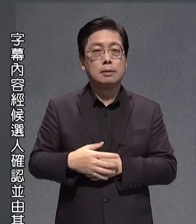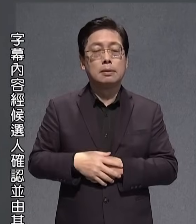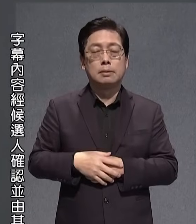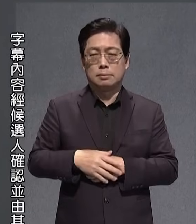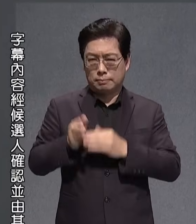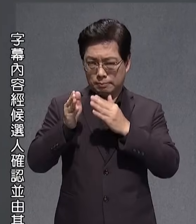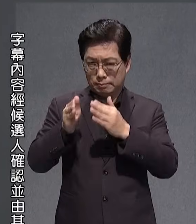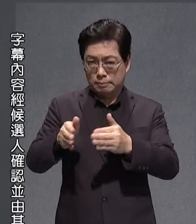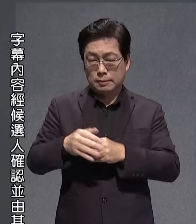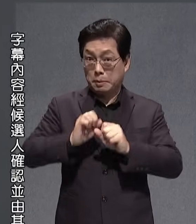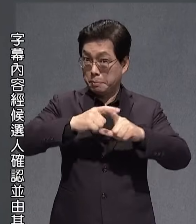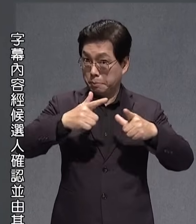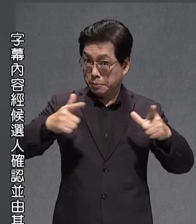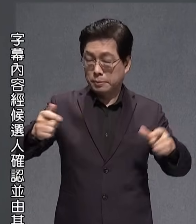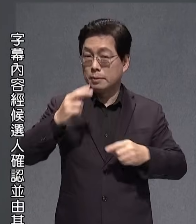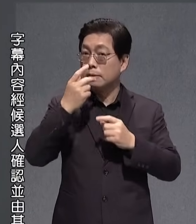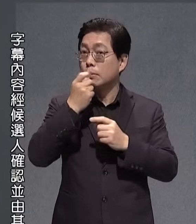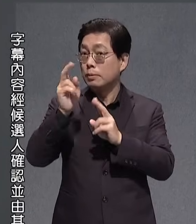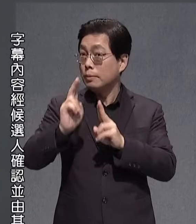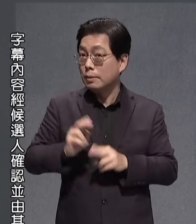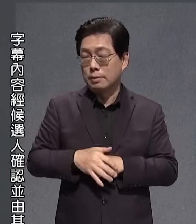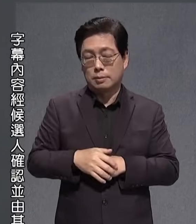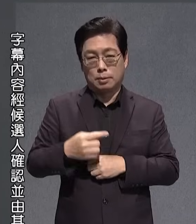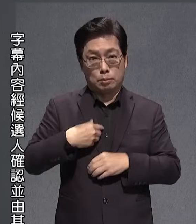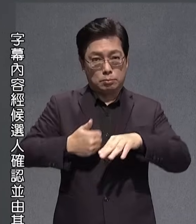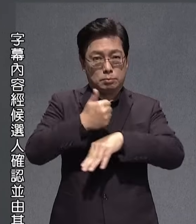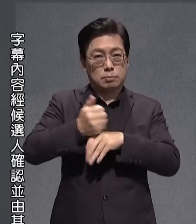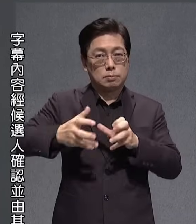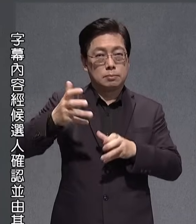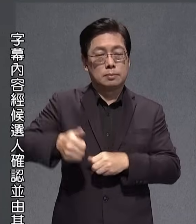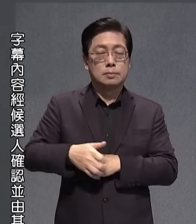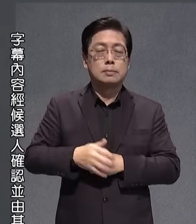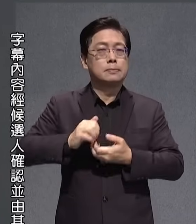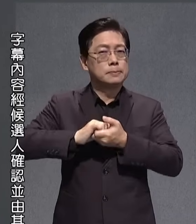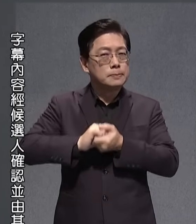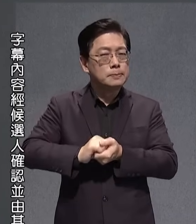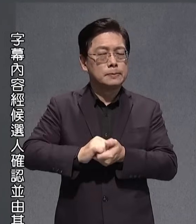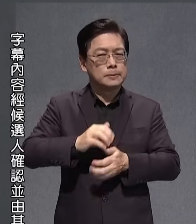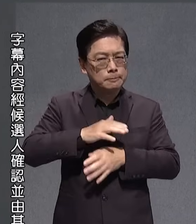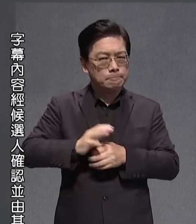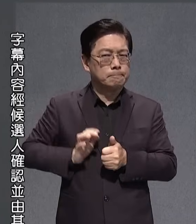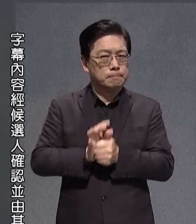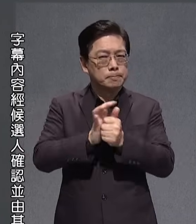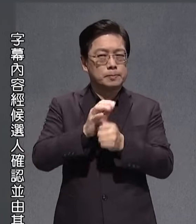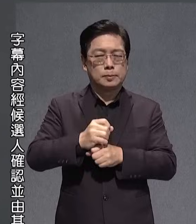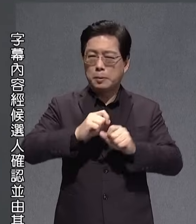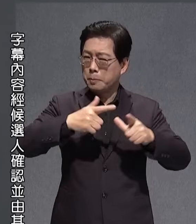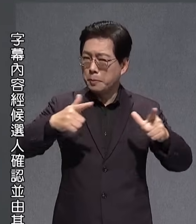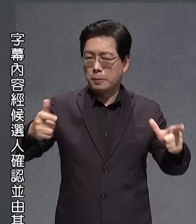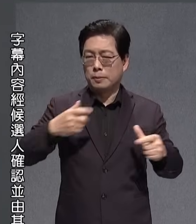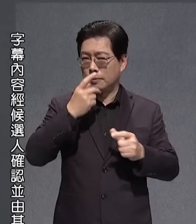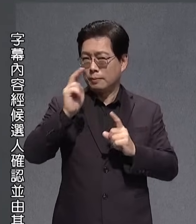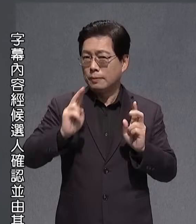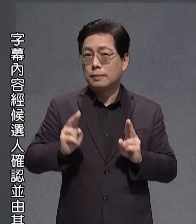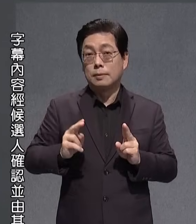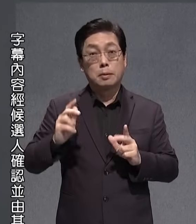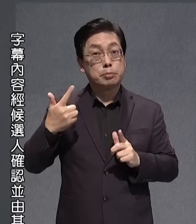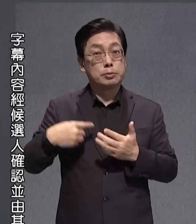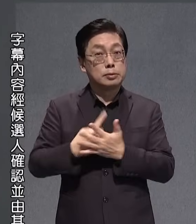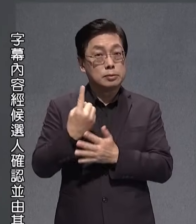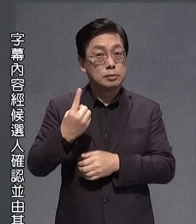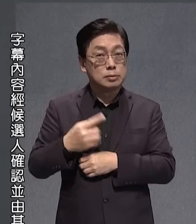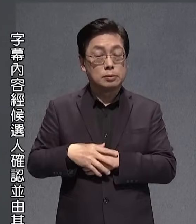展多元的力能。未来清德当总统，我一定好好来推动多元力能的发展，不仅仅